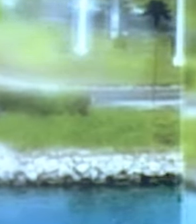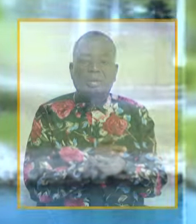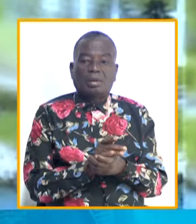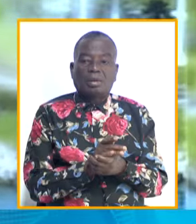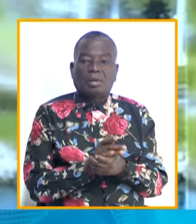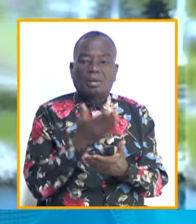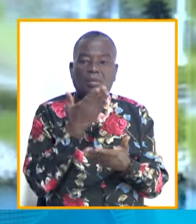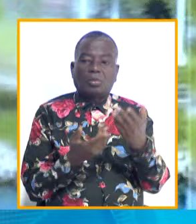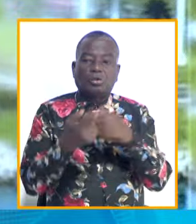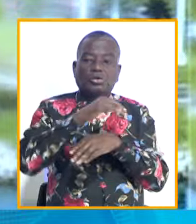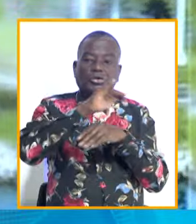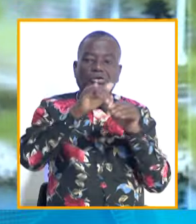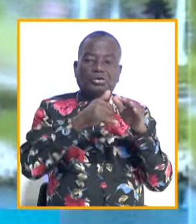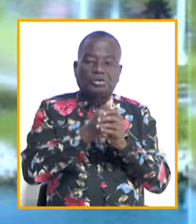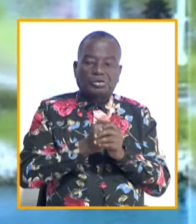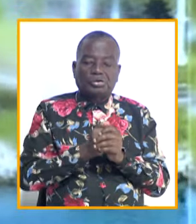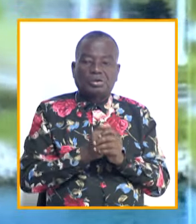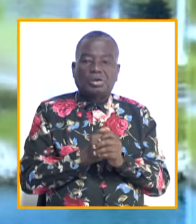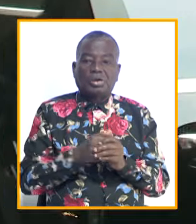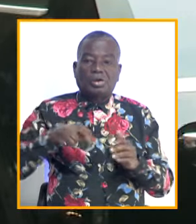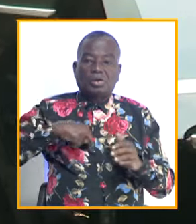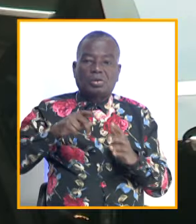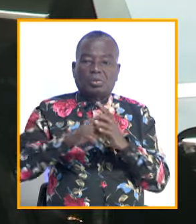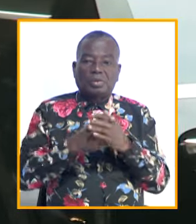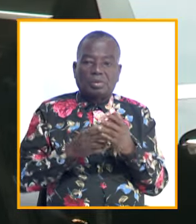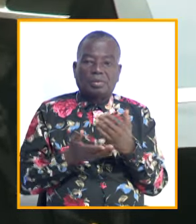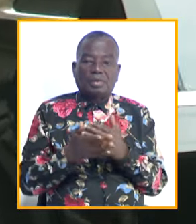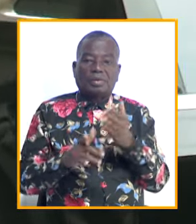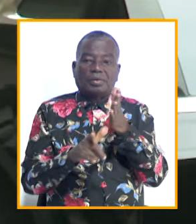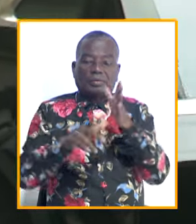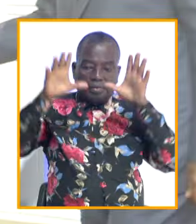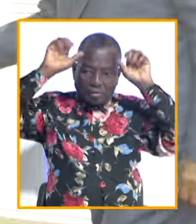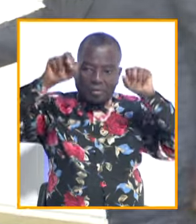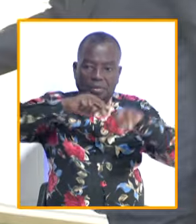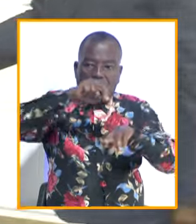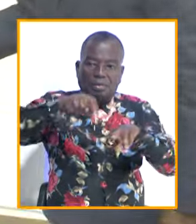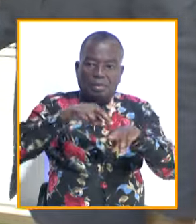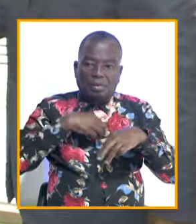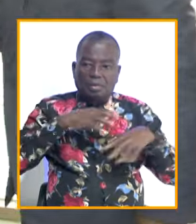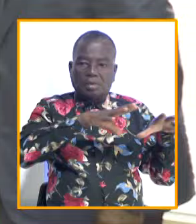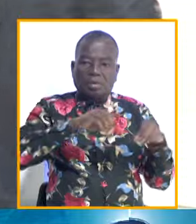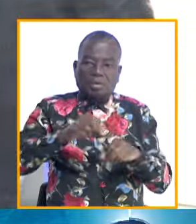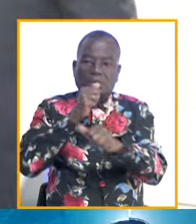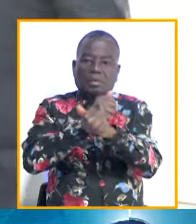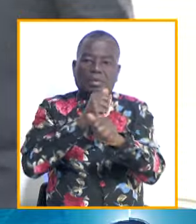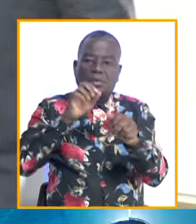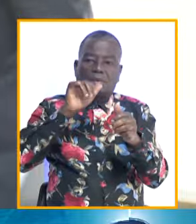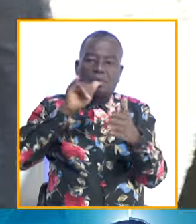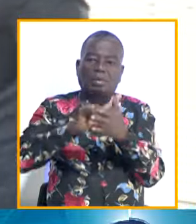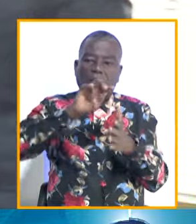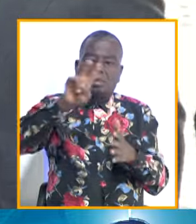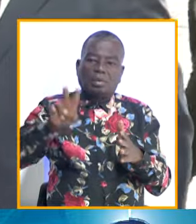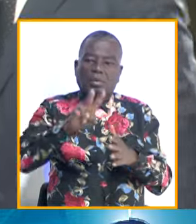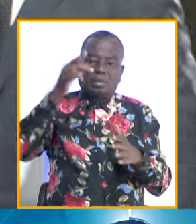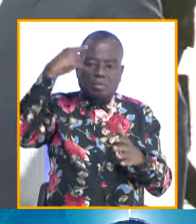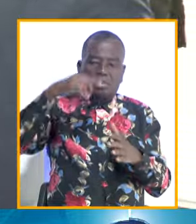Bienvenue à tous. Ce journal s'ouvre sur ces images. Le vice-président de la République, Tiémoko Méliékhoné, a quitté Abidjan ce vendredi pour les